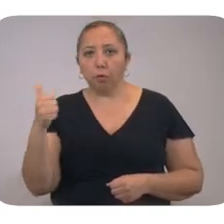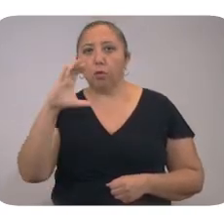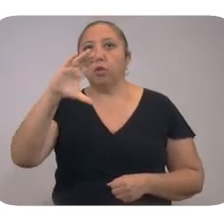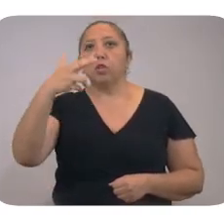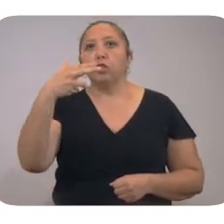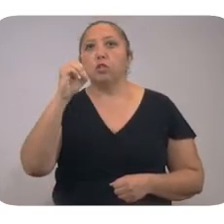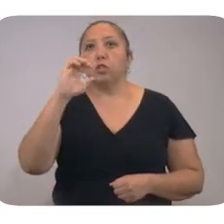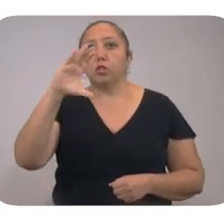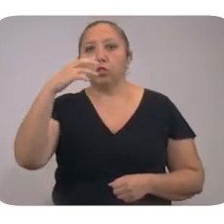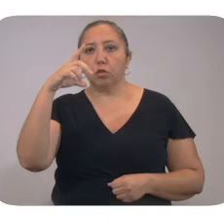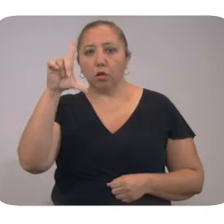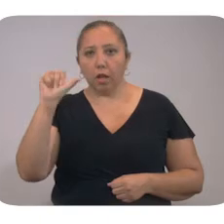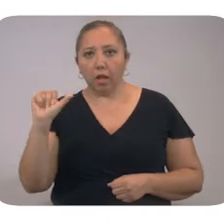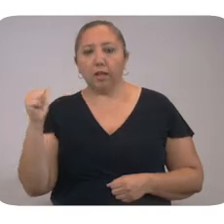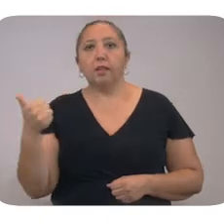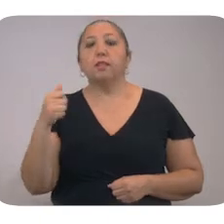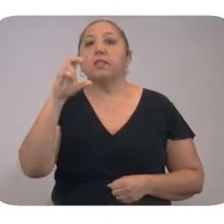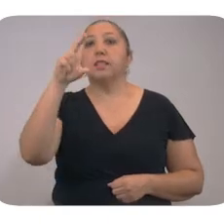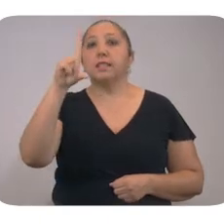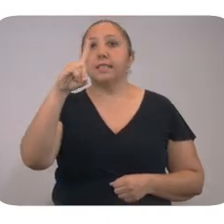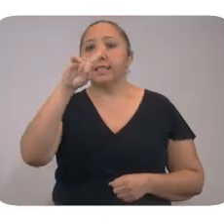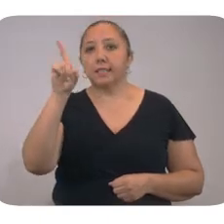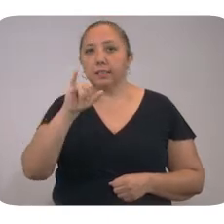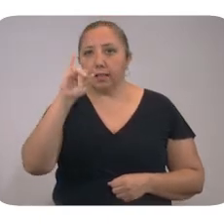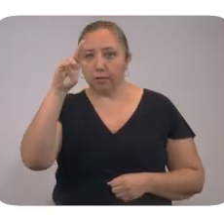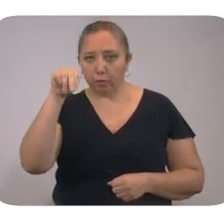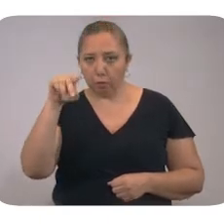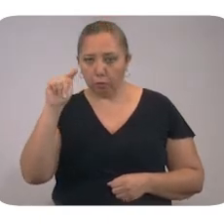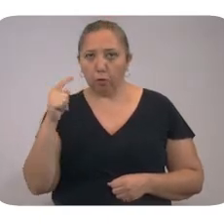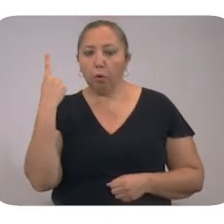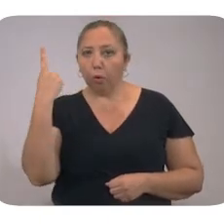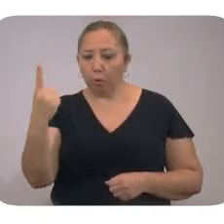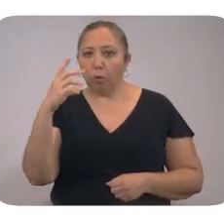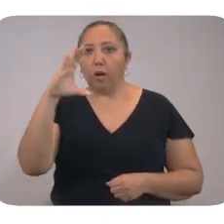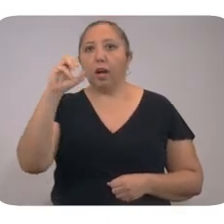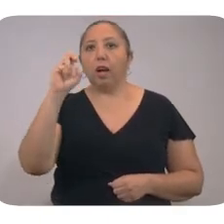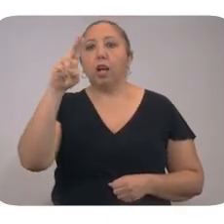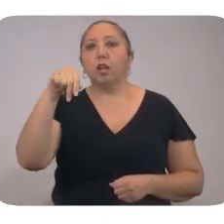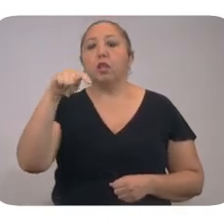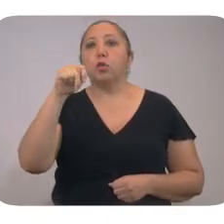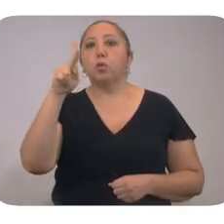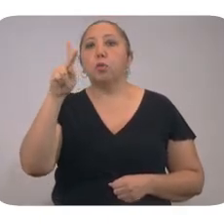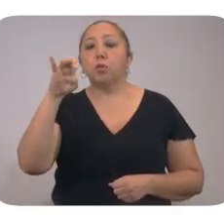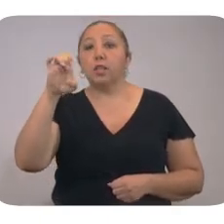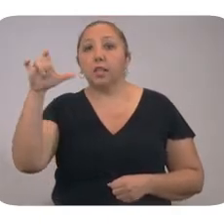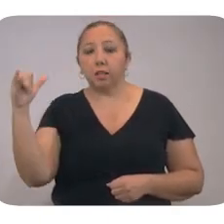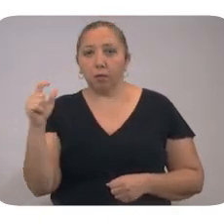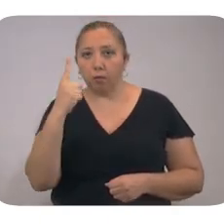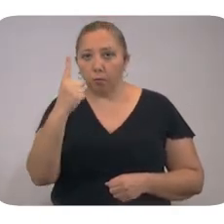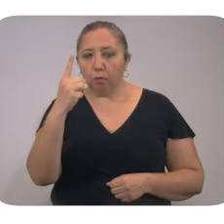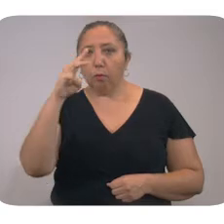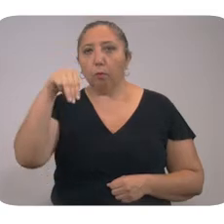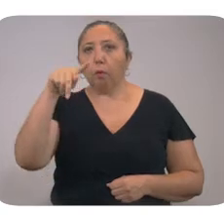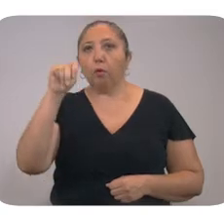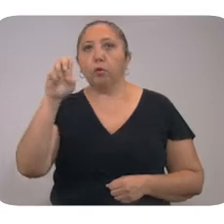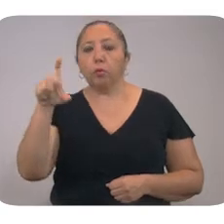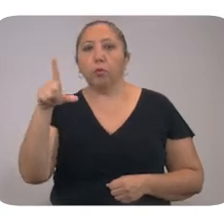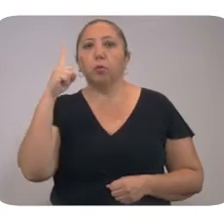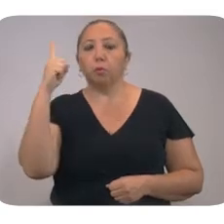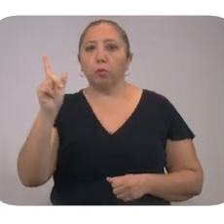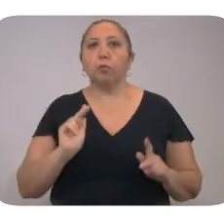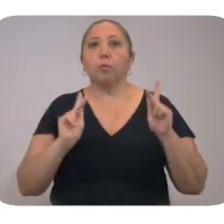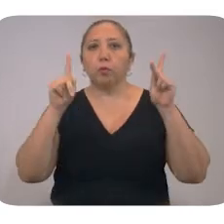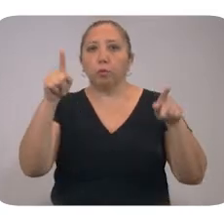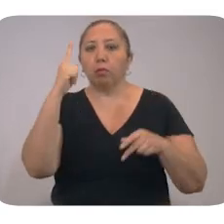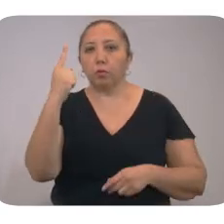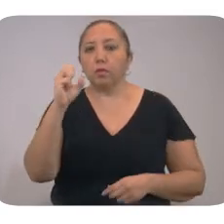Yashkaba. Ichile 6 juntulul, Hetzantun, Tilecohaniloba, Kukasale, Tanchetush, Nohlumil